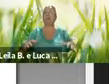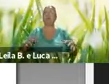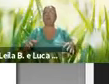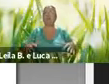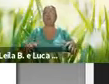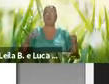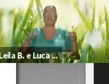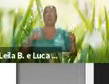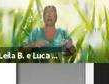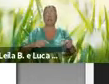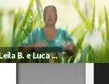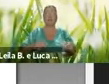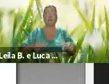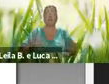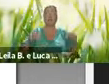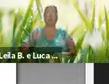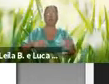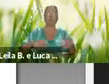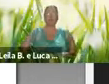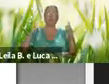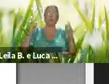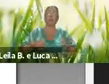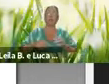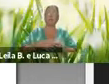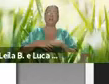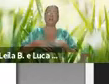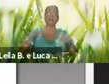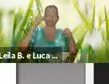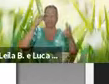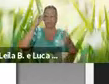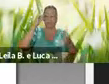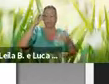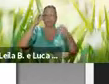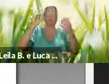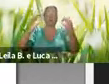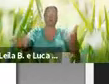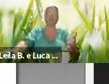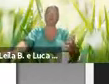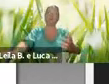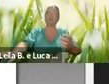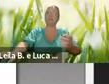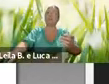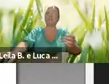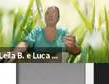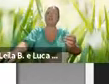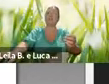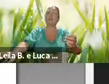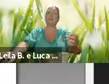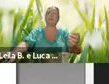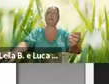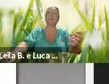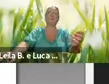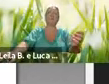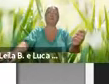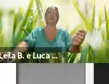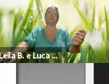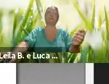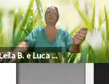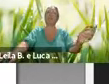agire il medium di accordo con quello che lo spirito pretendeva o voleva che fosse